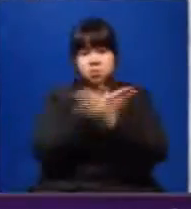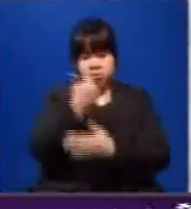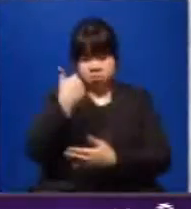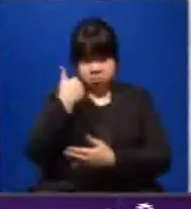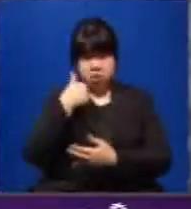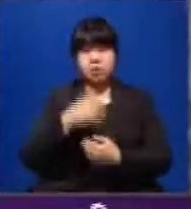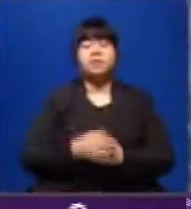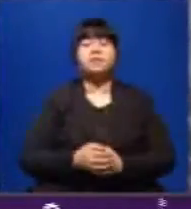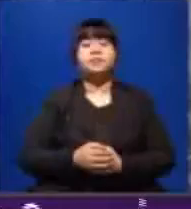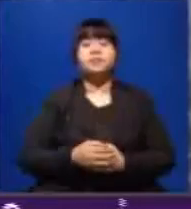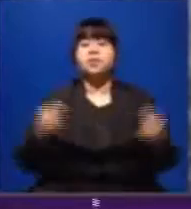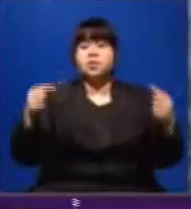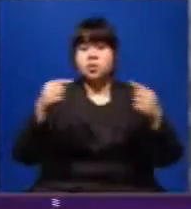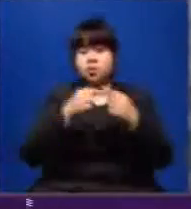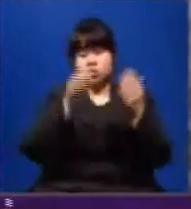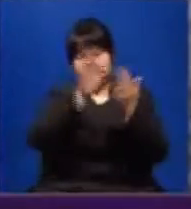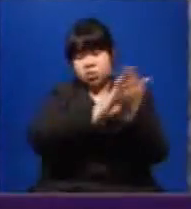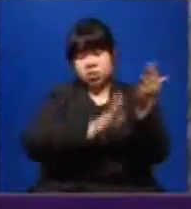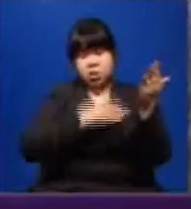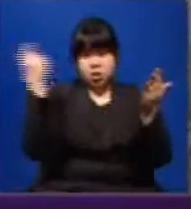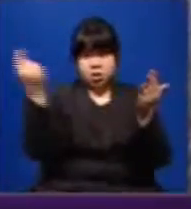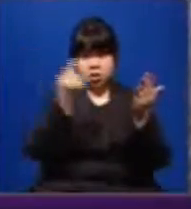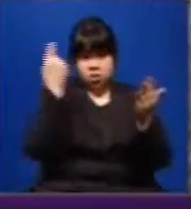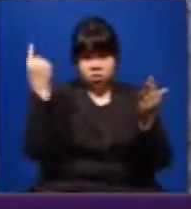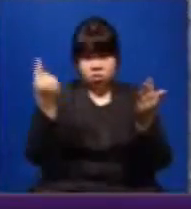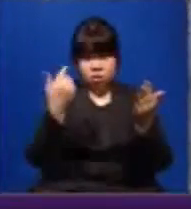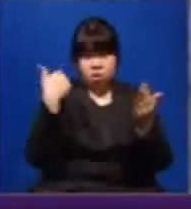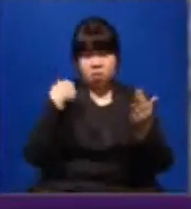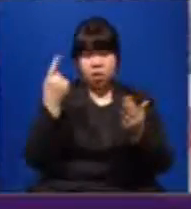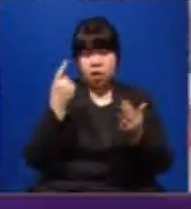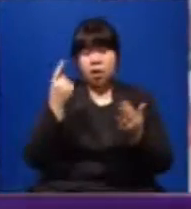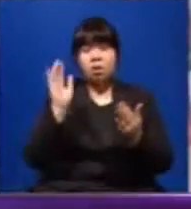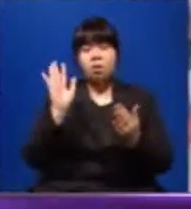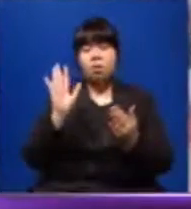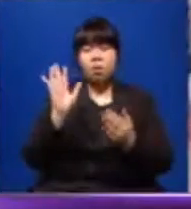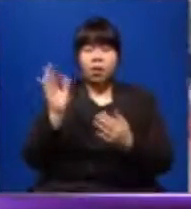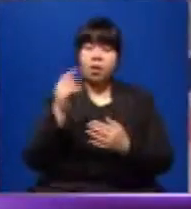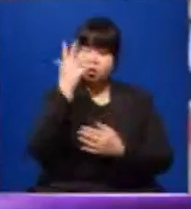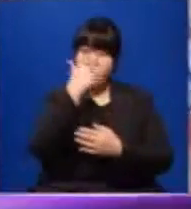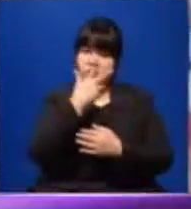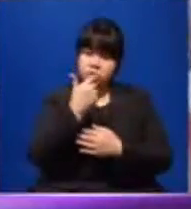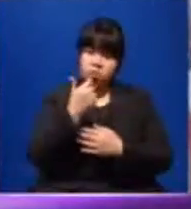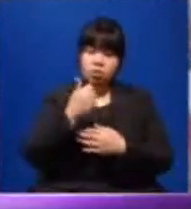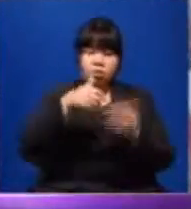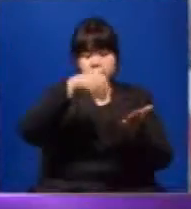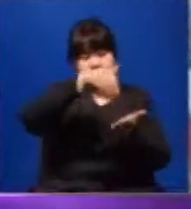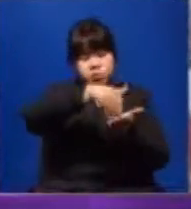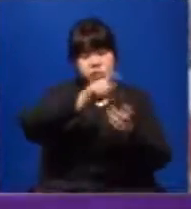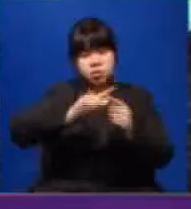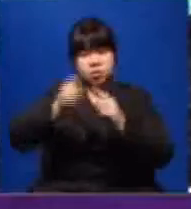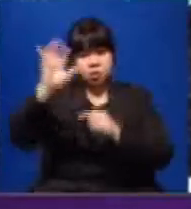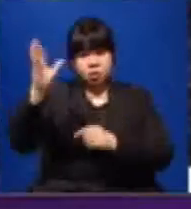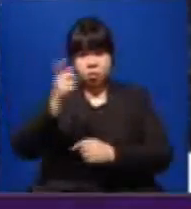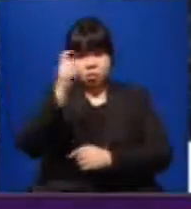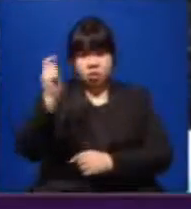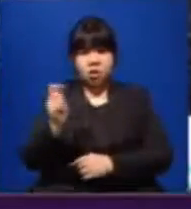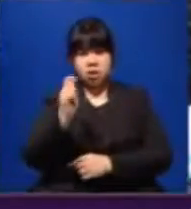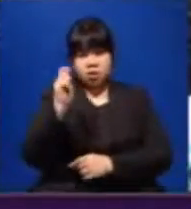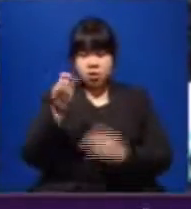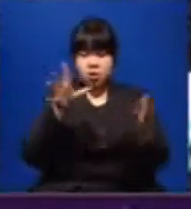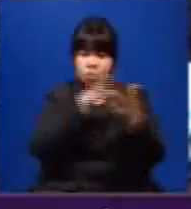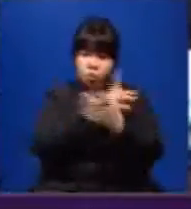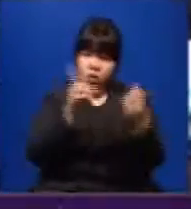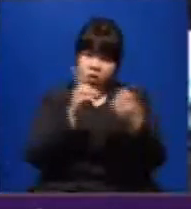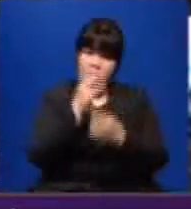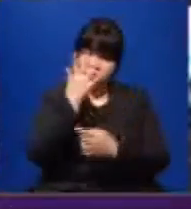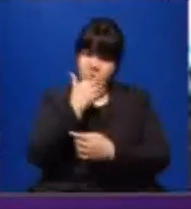แม้การท่องเที่ยวในประเทศไทยยังมีความได้เปรียบประเทศอื่นในภูมิภาคทั้งทำเลที่ตั้งของการเป็นศูนย์กลางของอาเซียนและความมีวัฒนธร